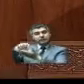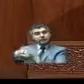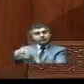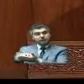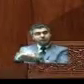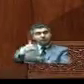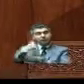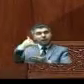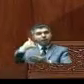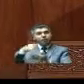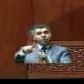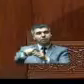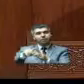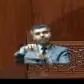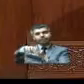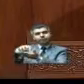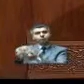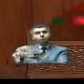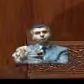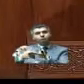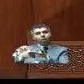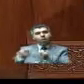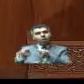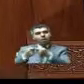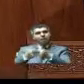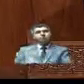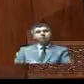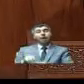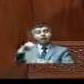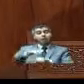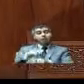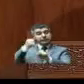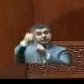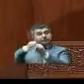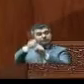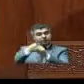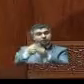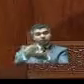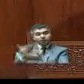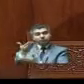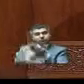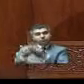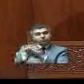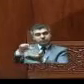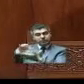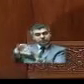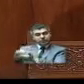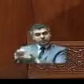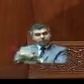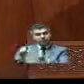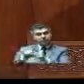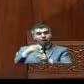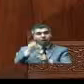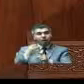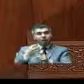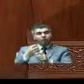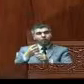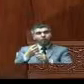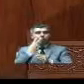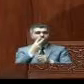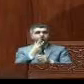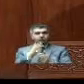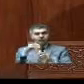لمصالح الدرك الملكي والصحة ووزارة الصحة. تغطية 1075 دوار بشبكة الهاتف